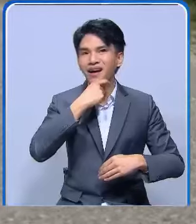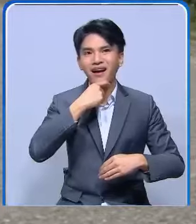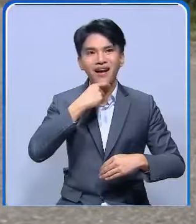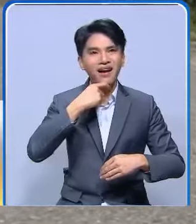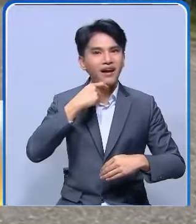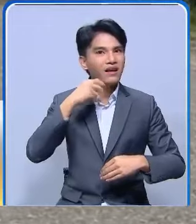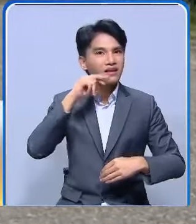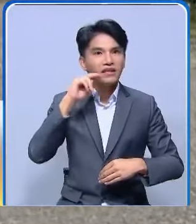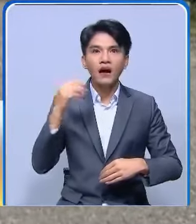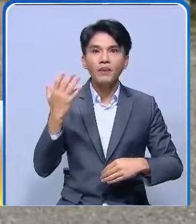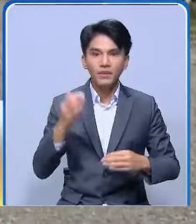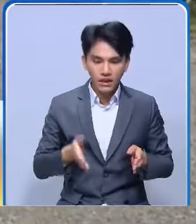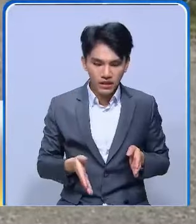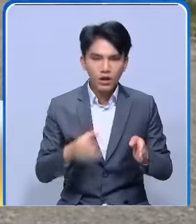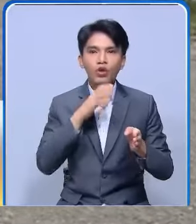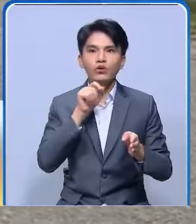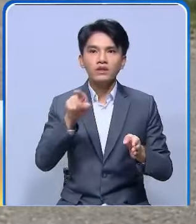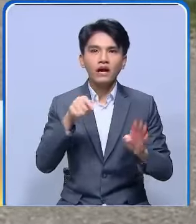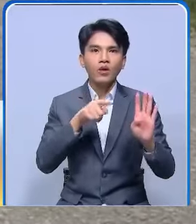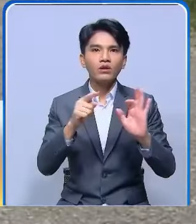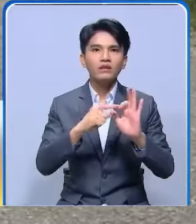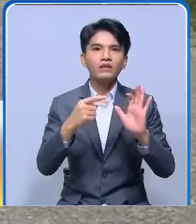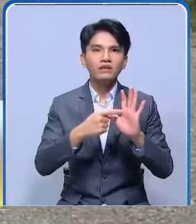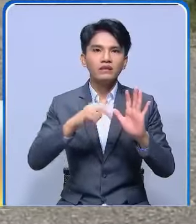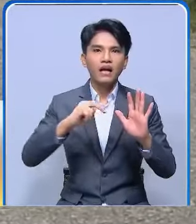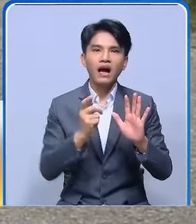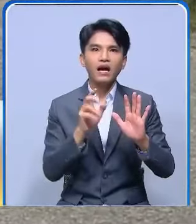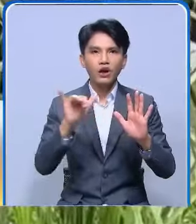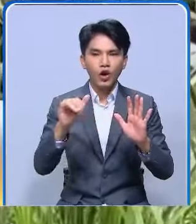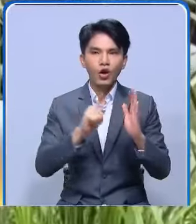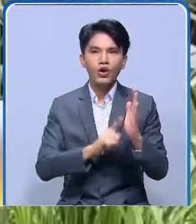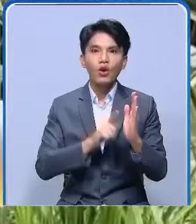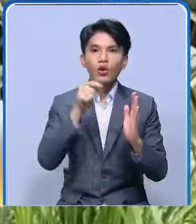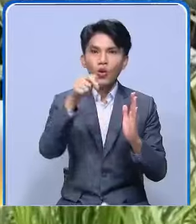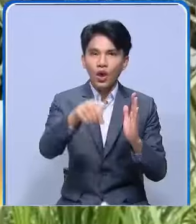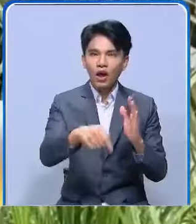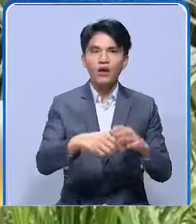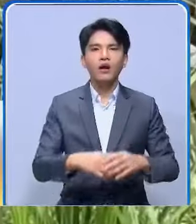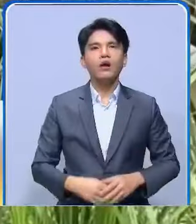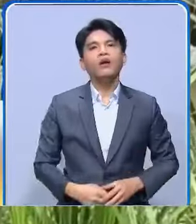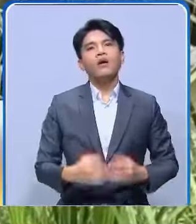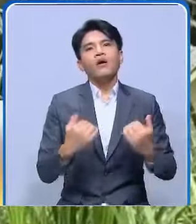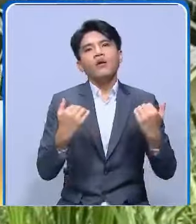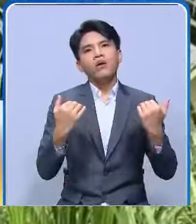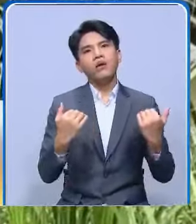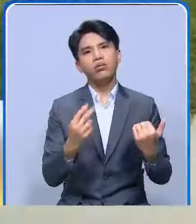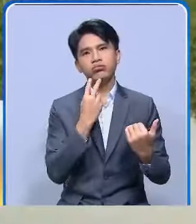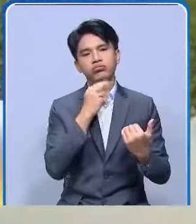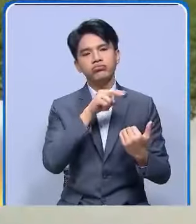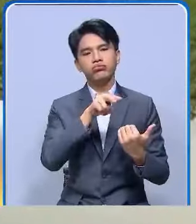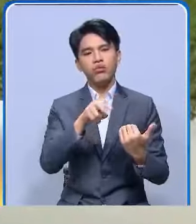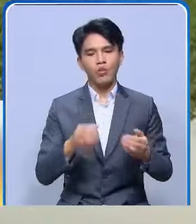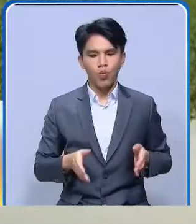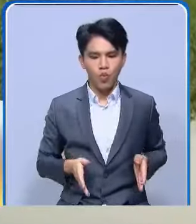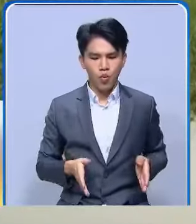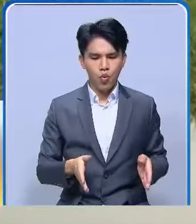ค่ะถนนมิตรภาพสายเก่าบริเวณบ้านท่างอยตำบลหนองสาหร่ายอำเภอปากช่องจังหวัดนครราชสีมาโผล่พ้นน้ำขึ้นมาให้เห็นเป็นทางยาวสุดในรอ